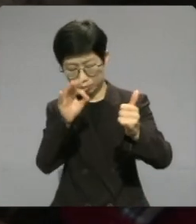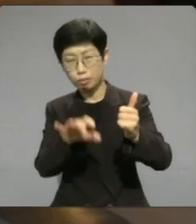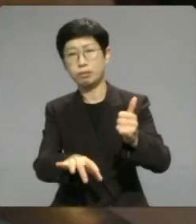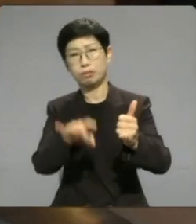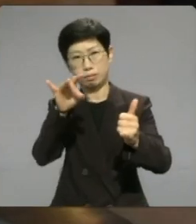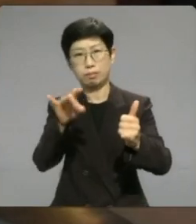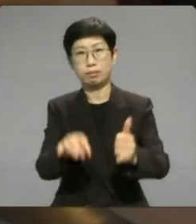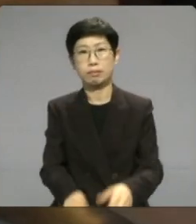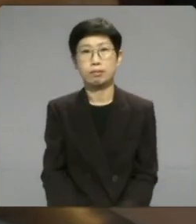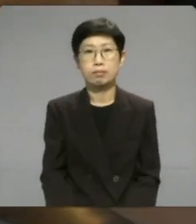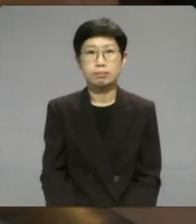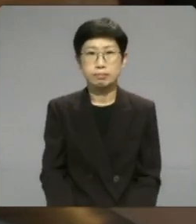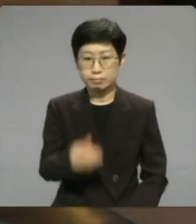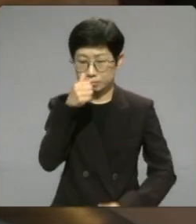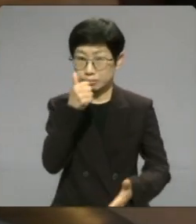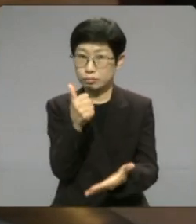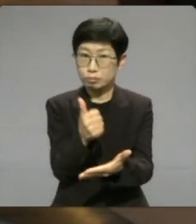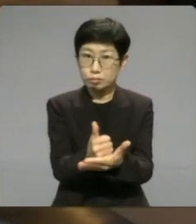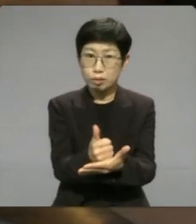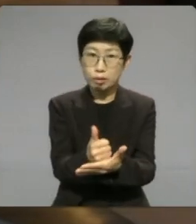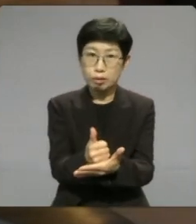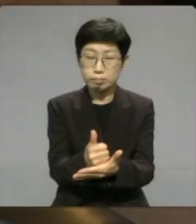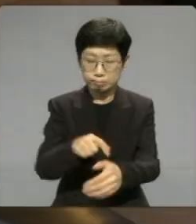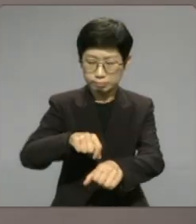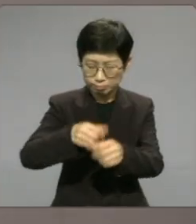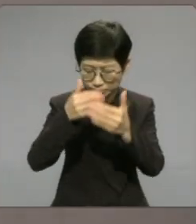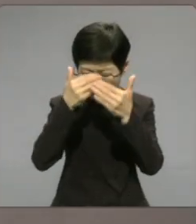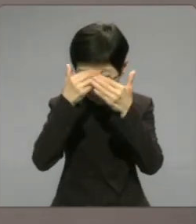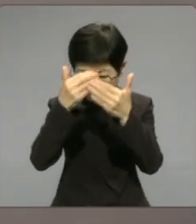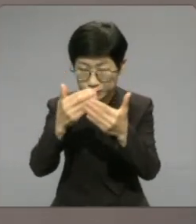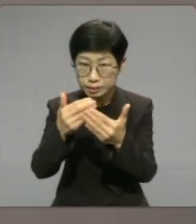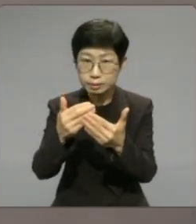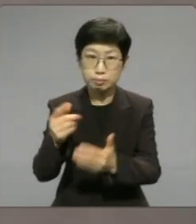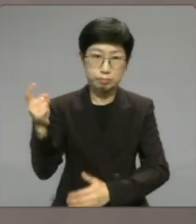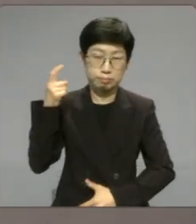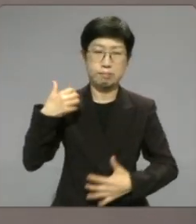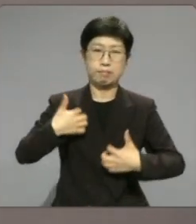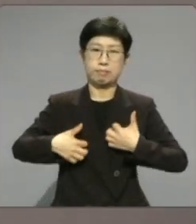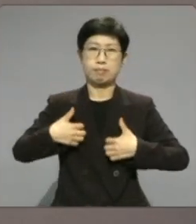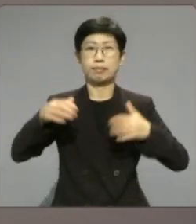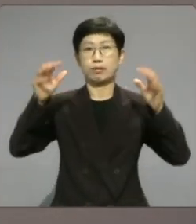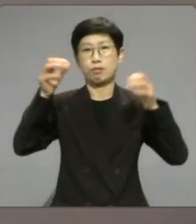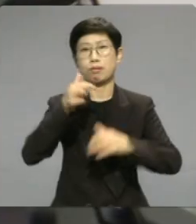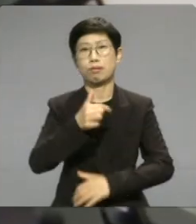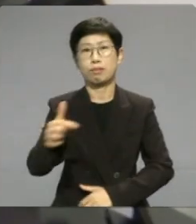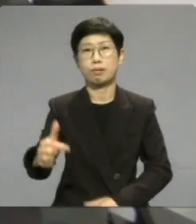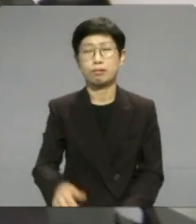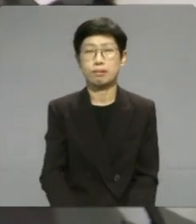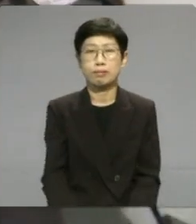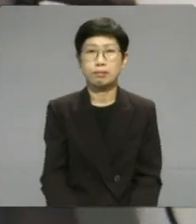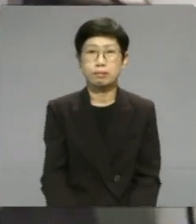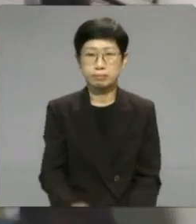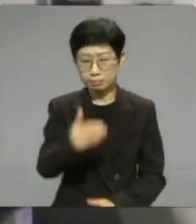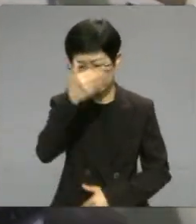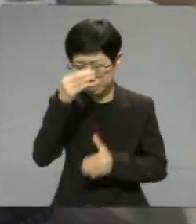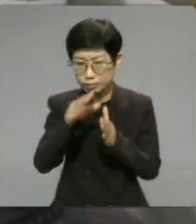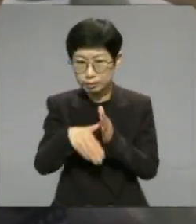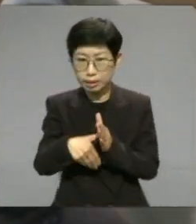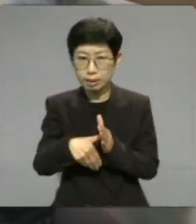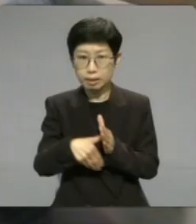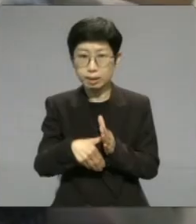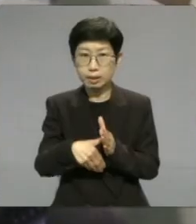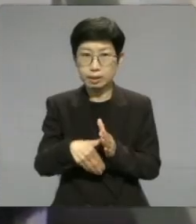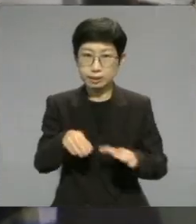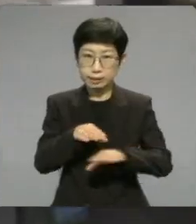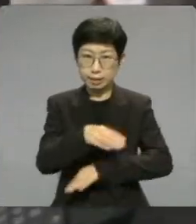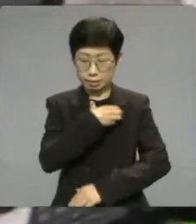처음입니다 범죄 기록이면 처리된다는 소식에 대상자들은 두팔벌려 환영했습니다 젊은 시절 안전벨트를